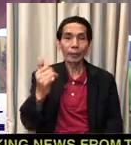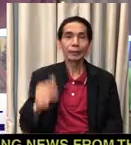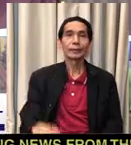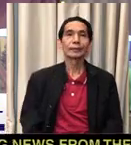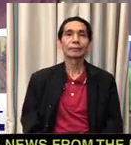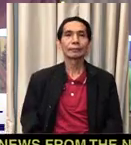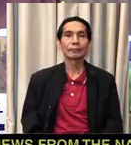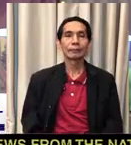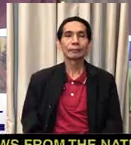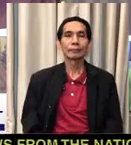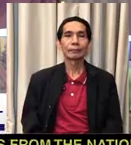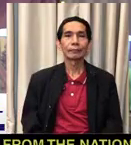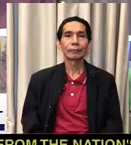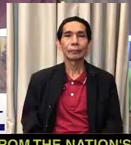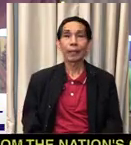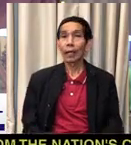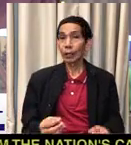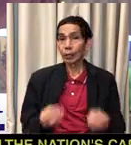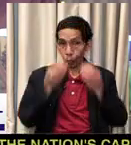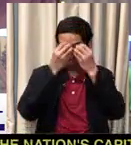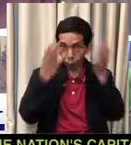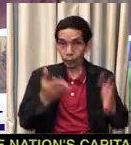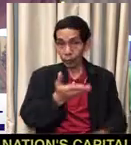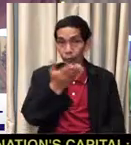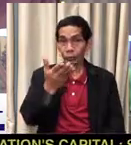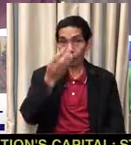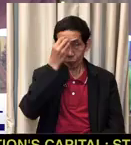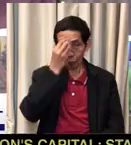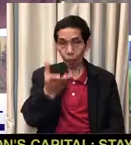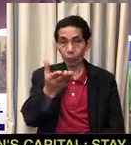ninyo. I-update namin kayo, ha.